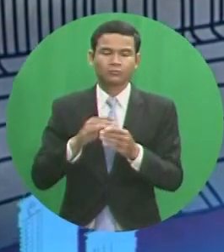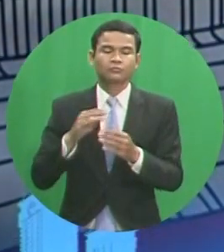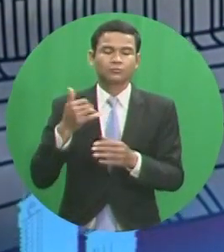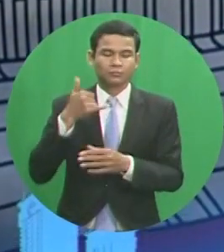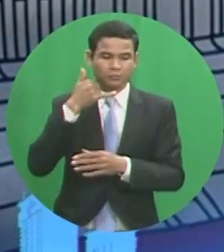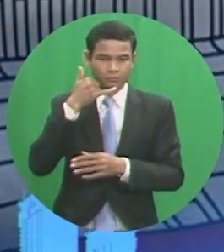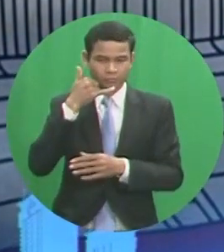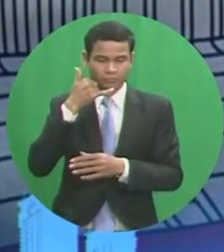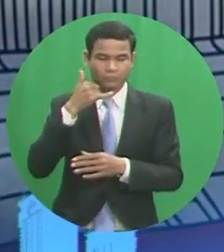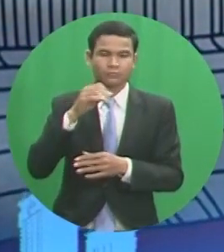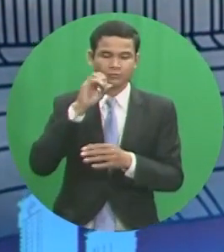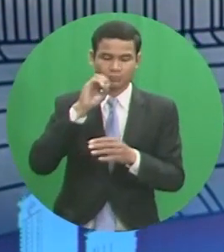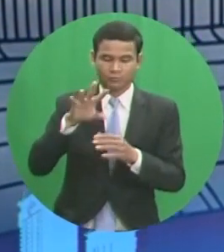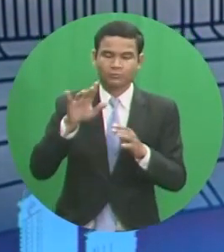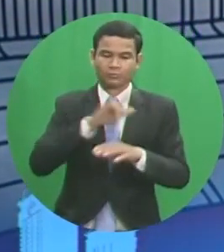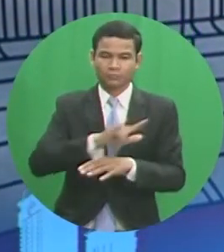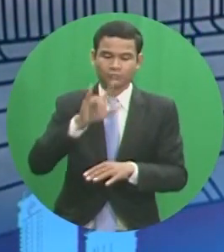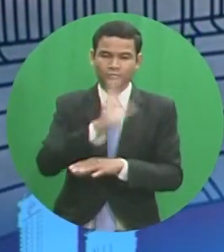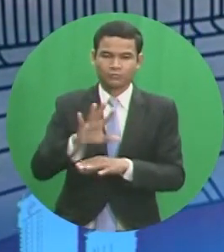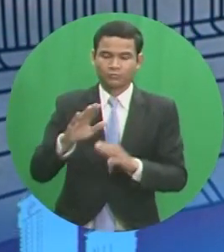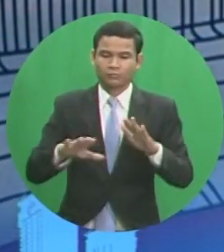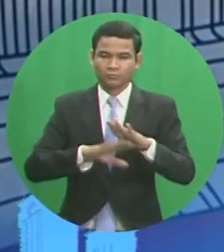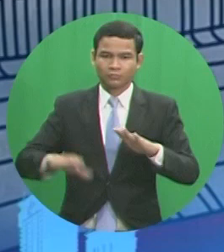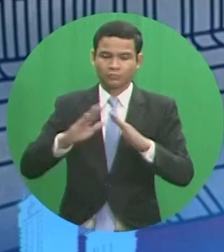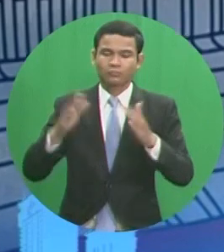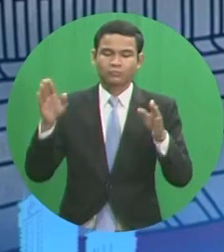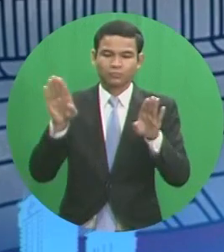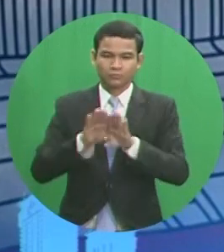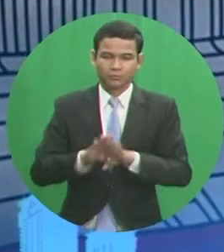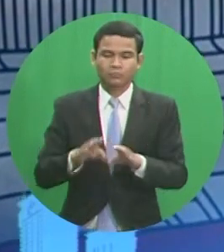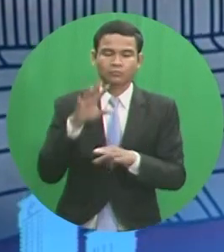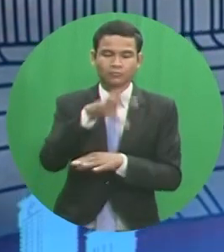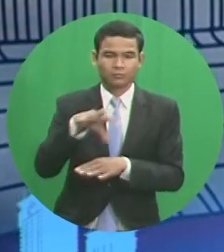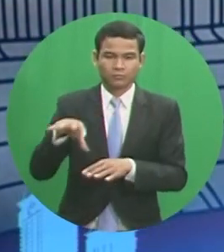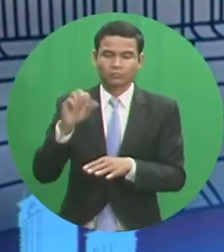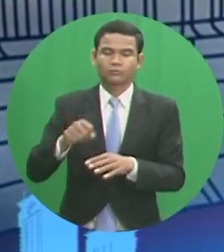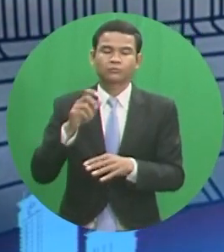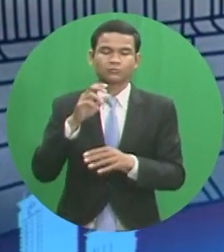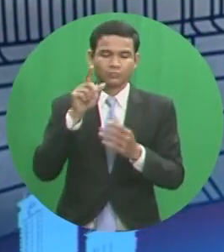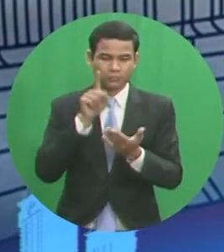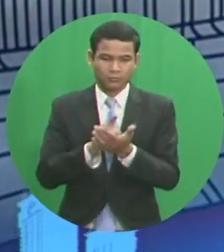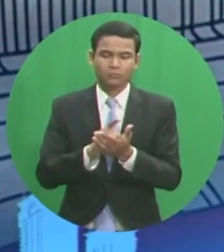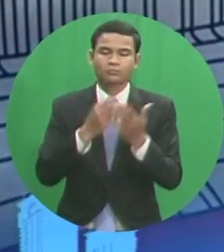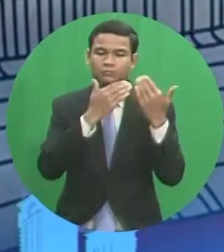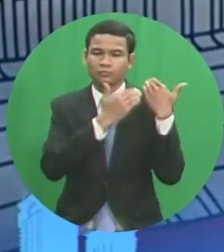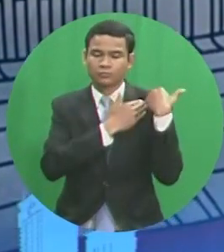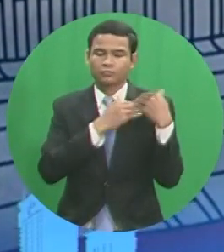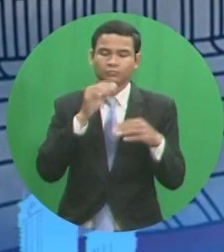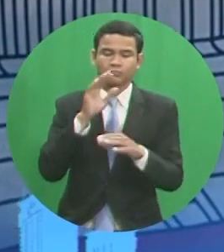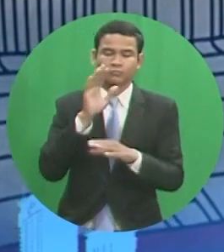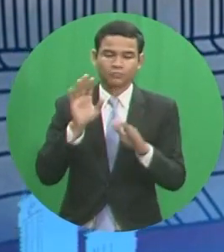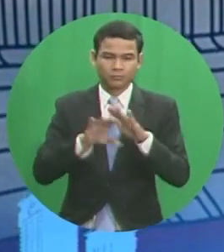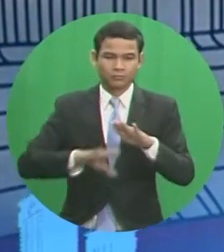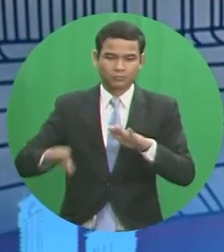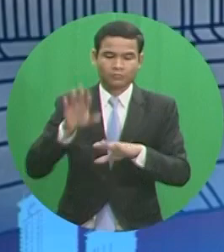ดอลอันยาโทอริทนิคเฮดขนมการในเมียนกาบัตตีตังหนามุ่ยกือเชียสมาตะกัดระบอบอันยาโทอริ